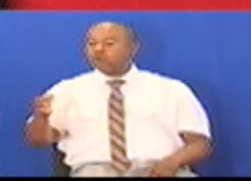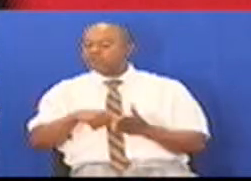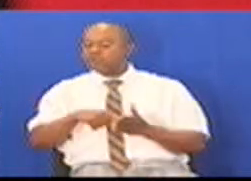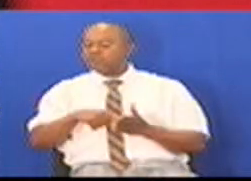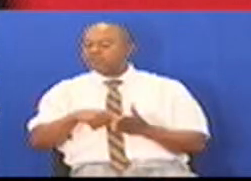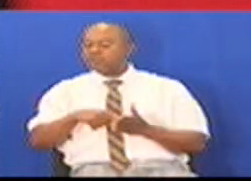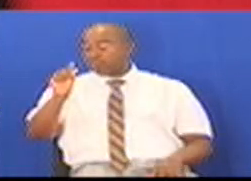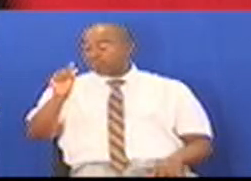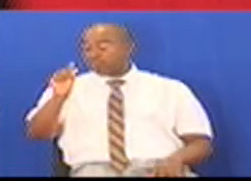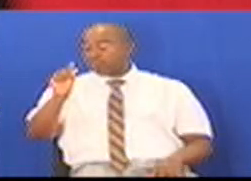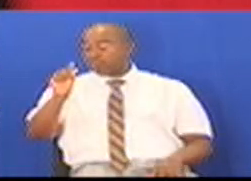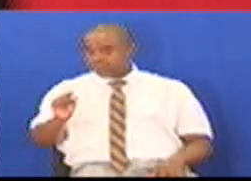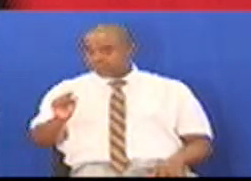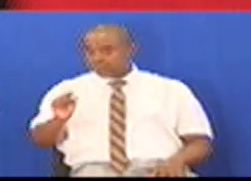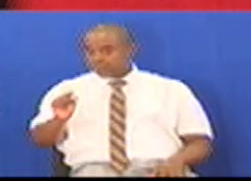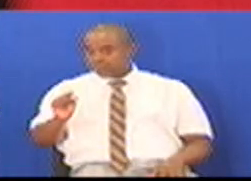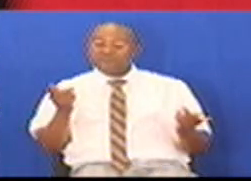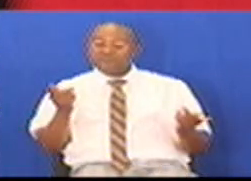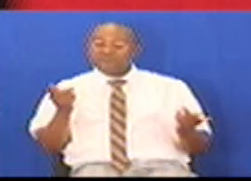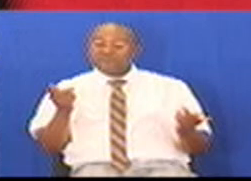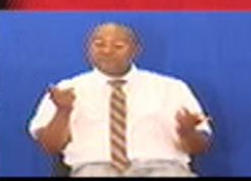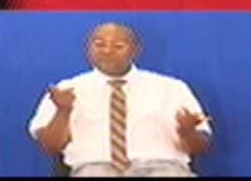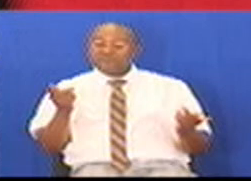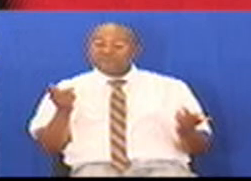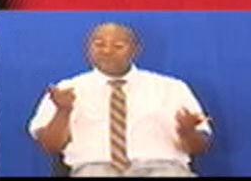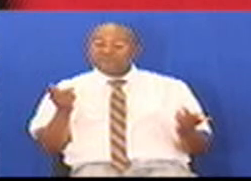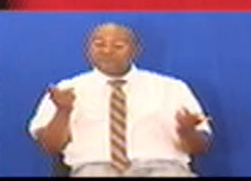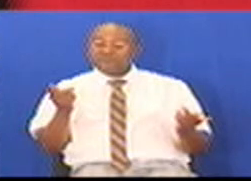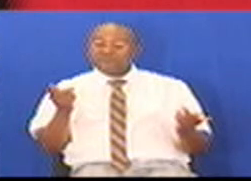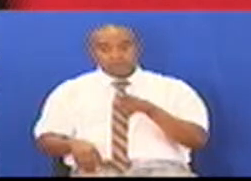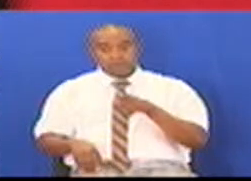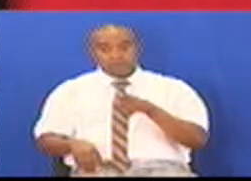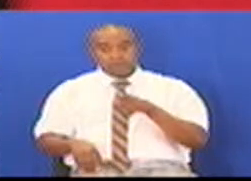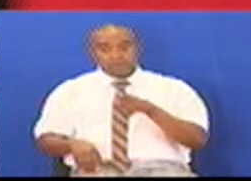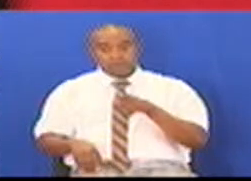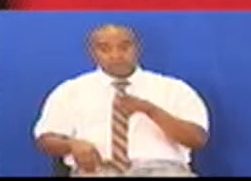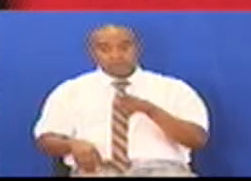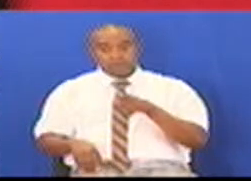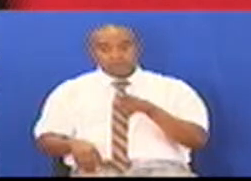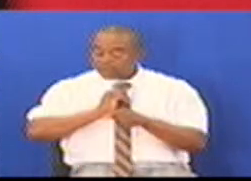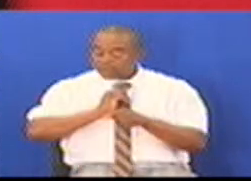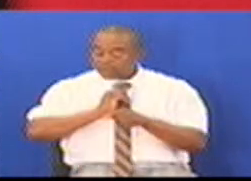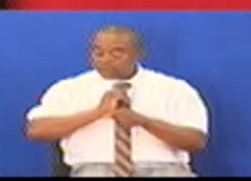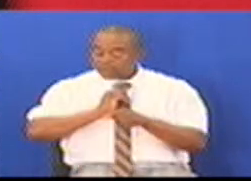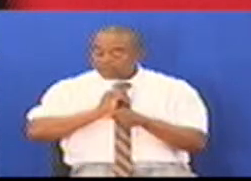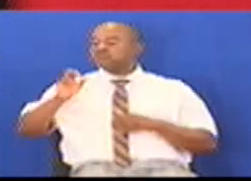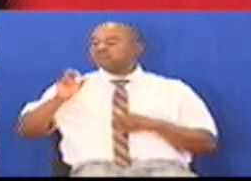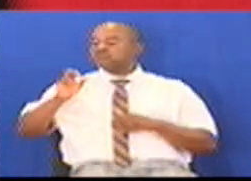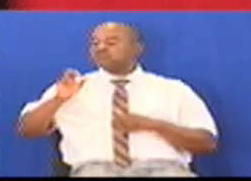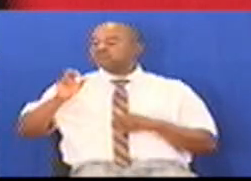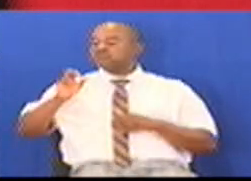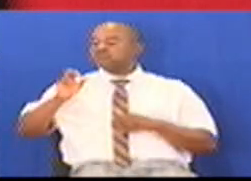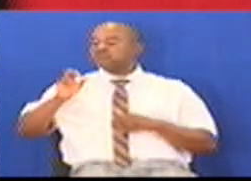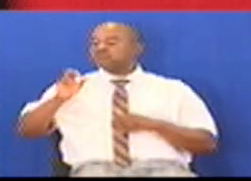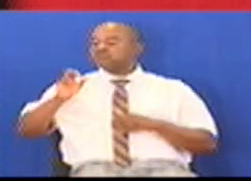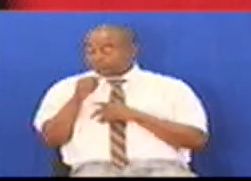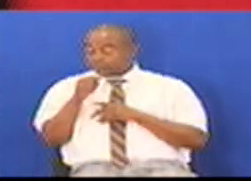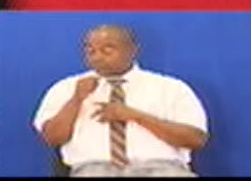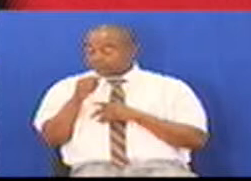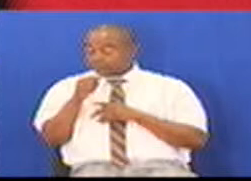na kwa wingi. Vile vile kamati inashauri serikali fanya marejesho ya kodi hiyo kwa sababu kwa kufanya marejesho